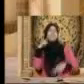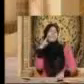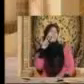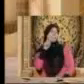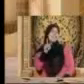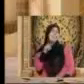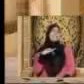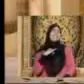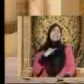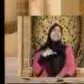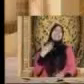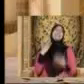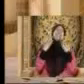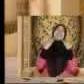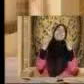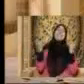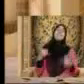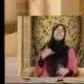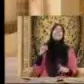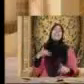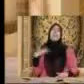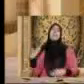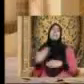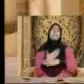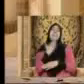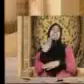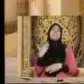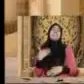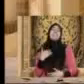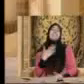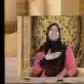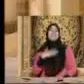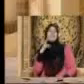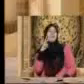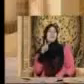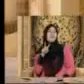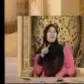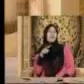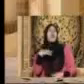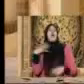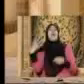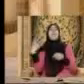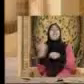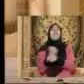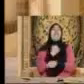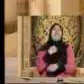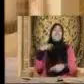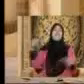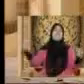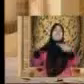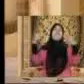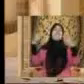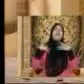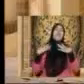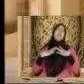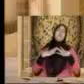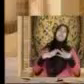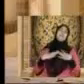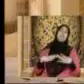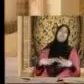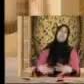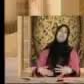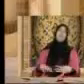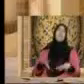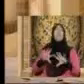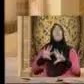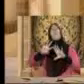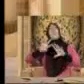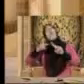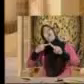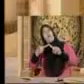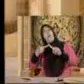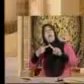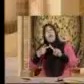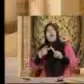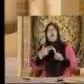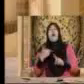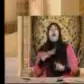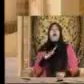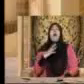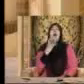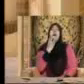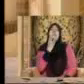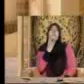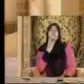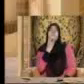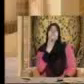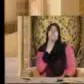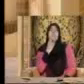الفعل وردود الأفعال يقول والله عملتها ونجحت، وإلا باش ربما يلبي رغبة من رغباته،